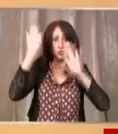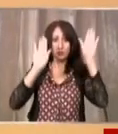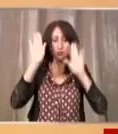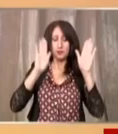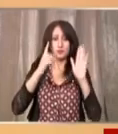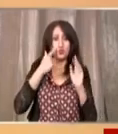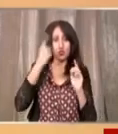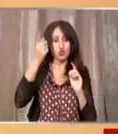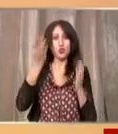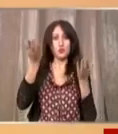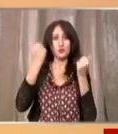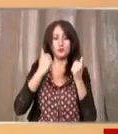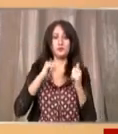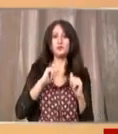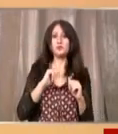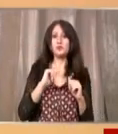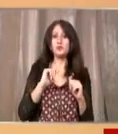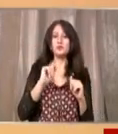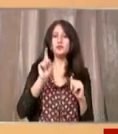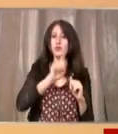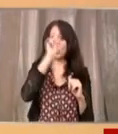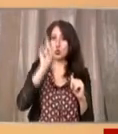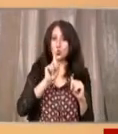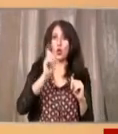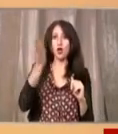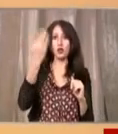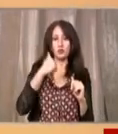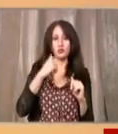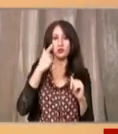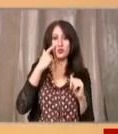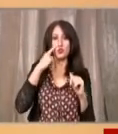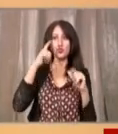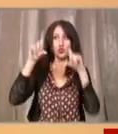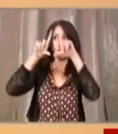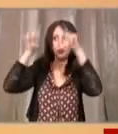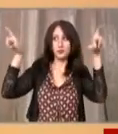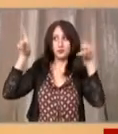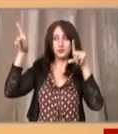نعم، شكرا جزيلا دكتور طلعت عبد القوي، عضو مجلس امناء الحوار الوطني.